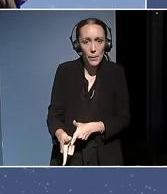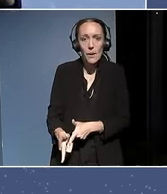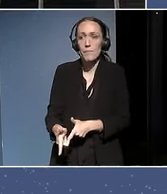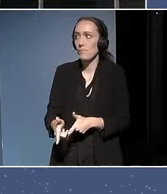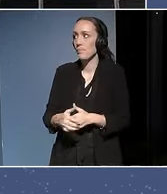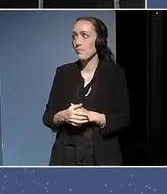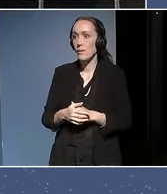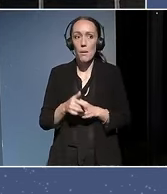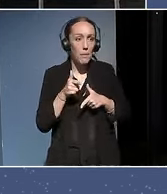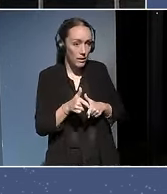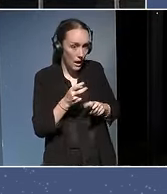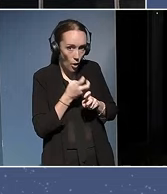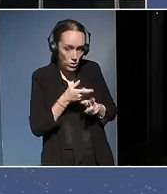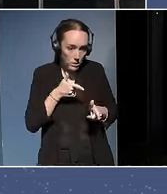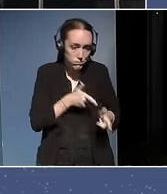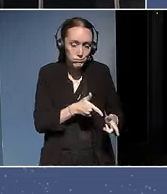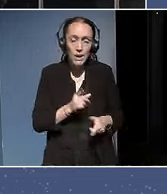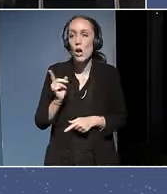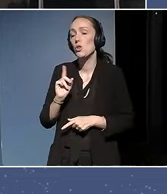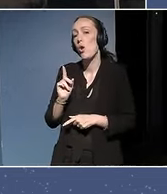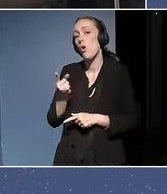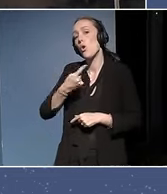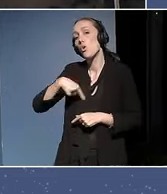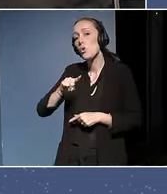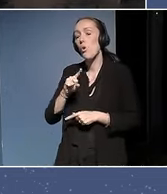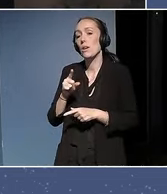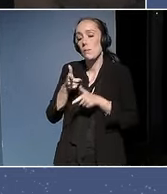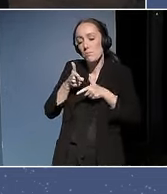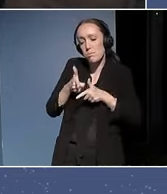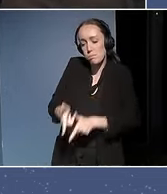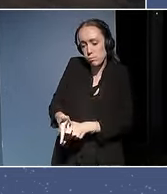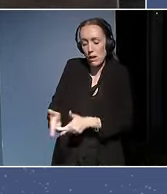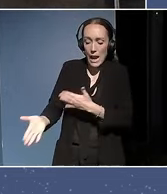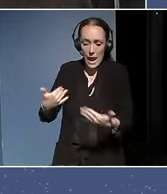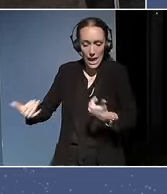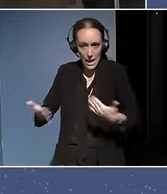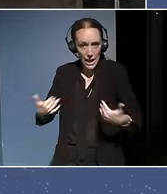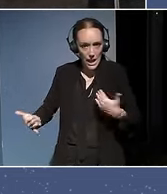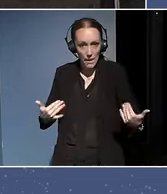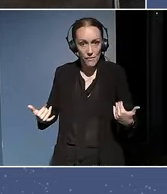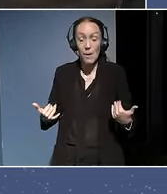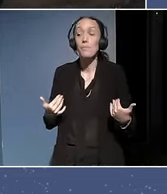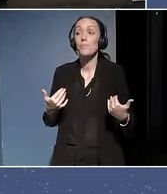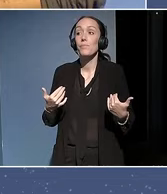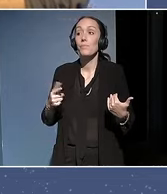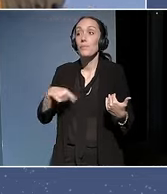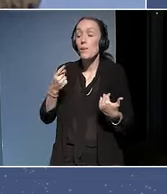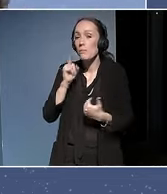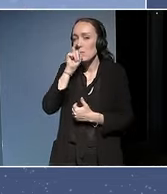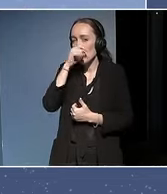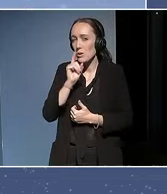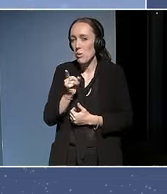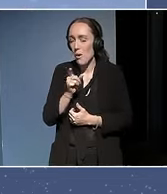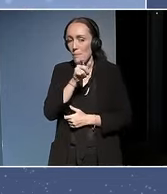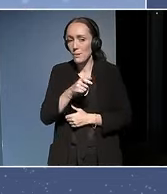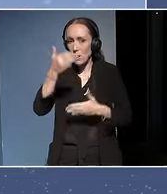Martelli Scusa diciamo abbiamo tirato via con i martelli pneumatici poi La cosa curiosa è che i marocchini